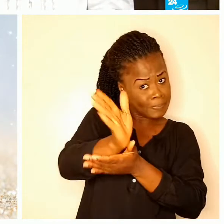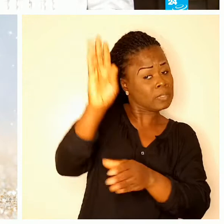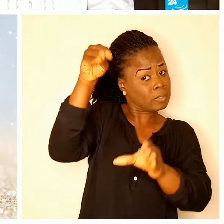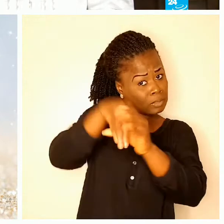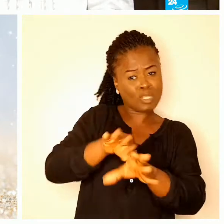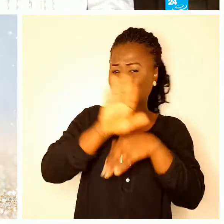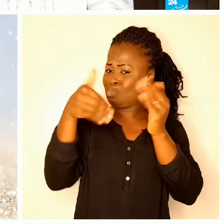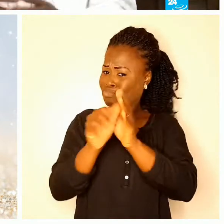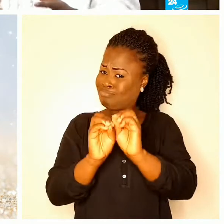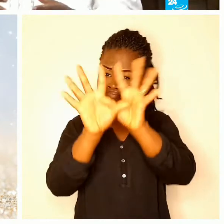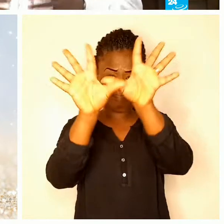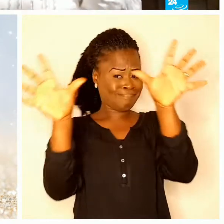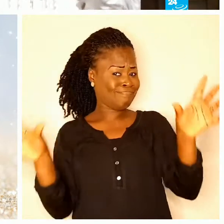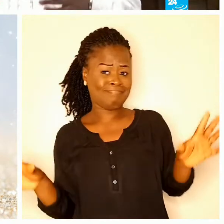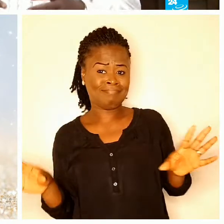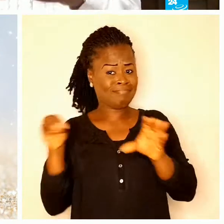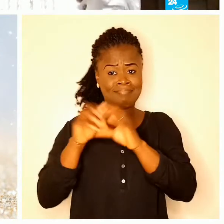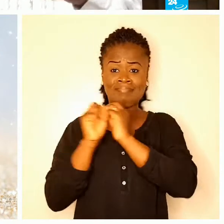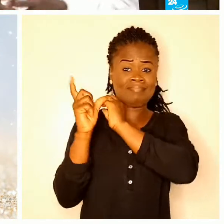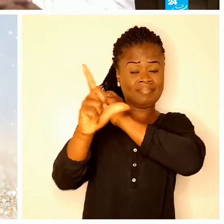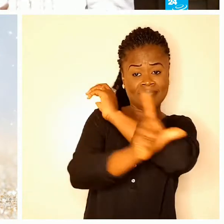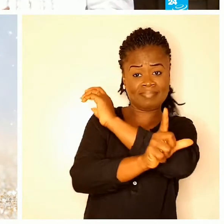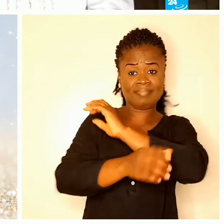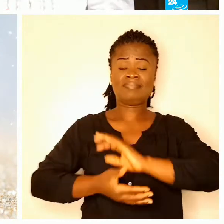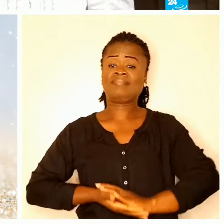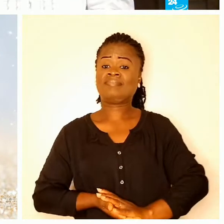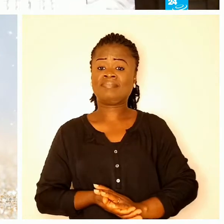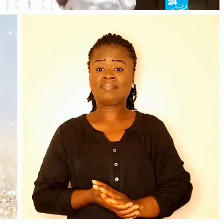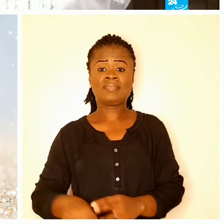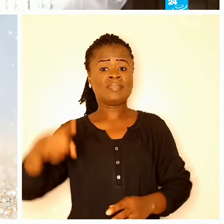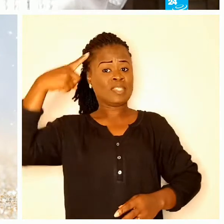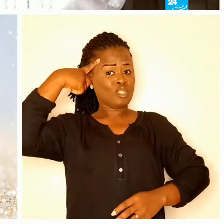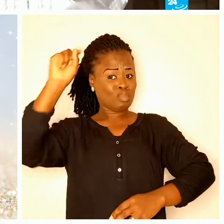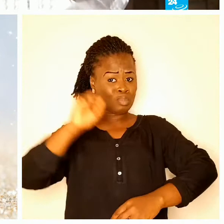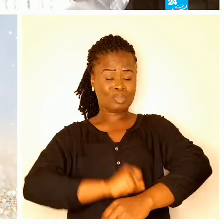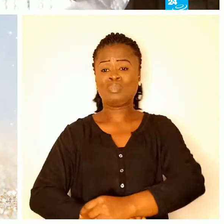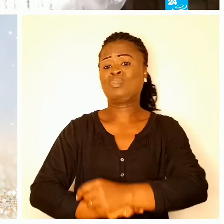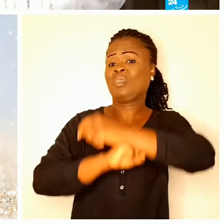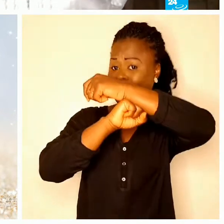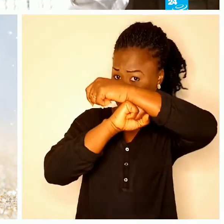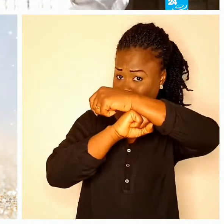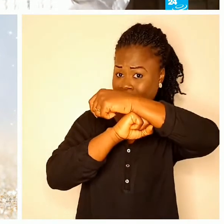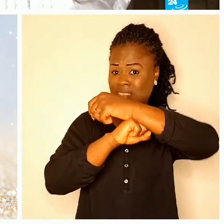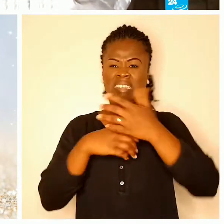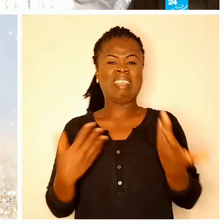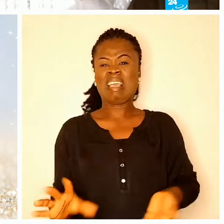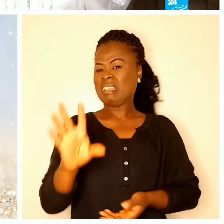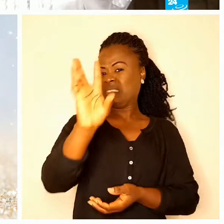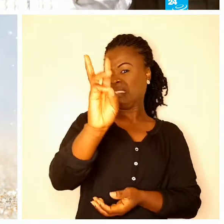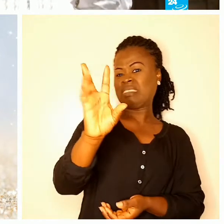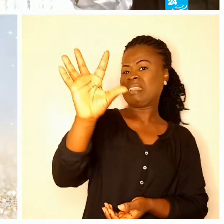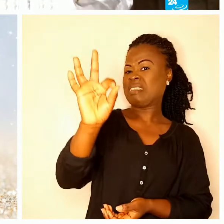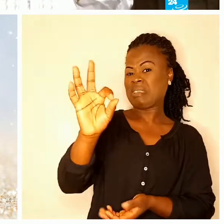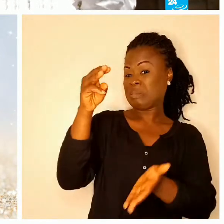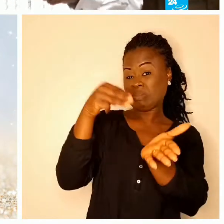cas extrêmement clair et transparent au Sénégal, non seulement dans l'aide qui n'est qu'une portion congrue, c'est juste 69 milliards sur